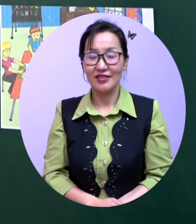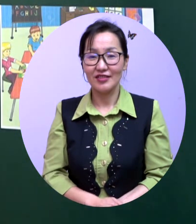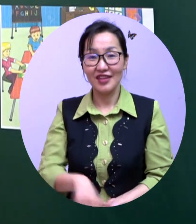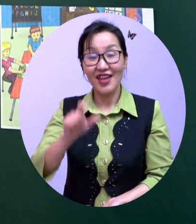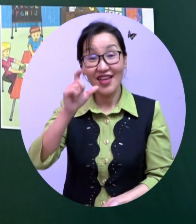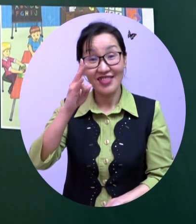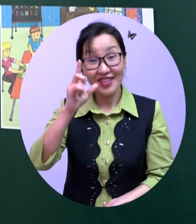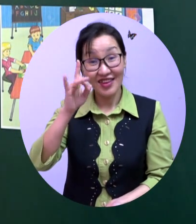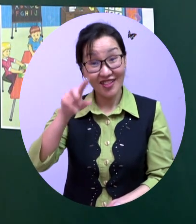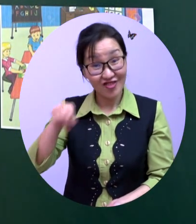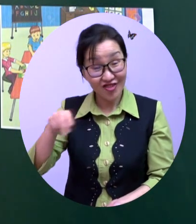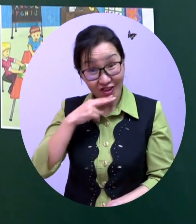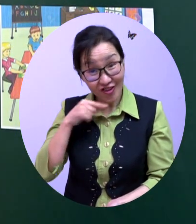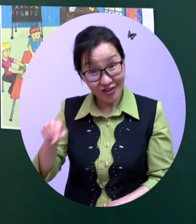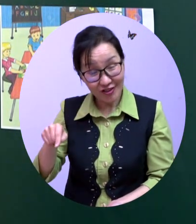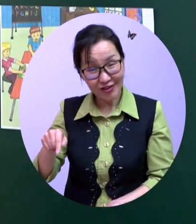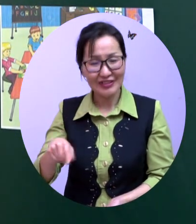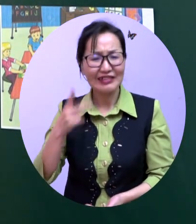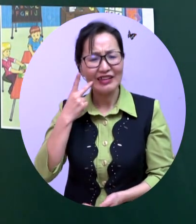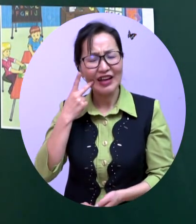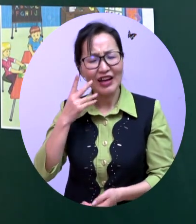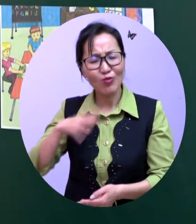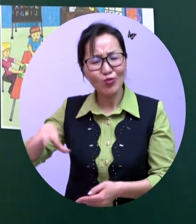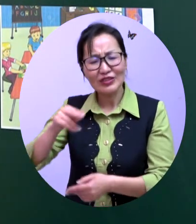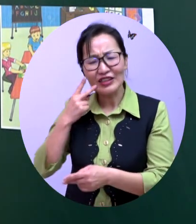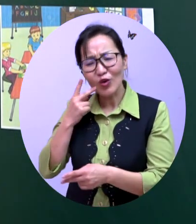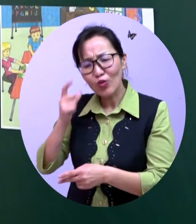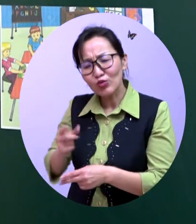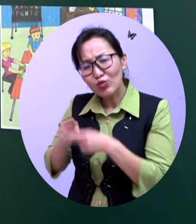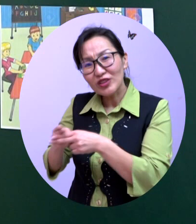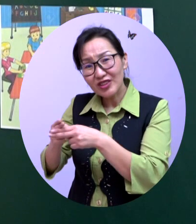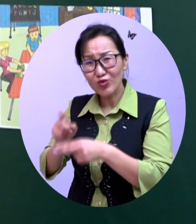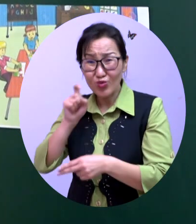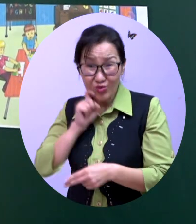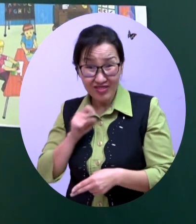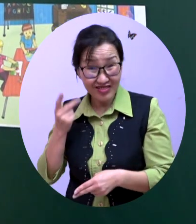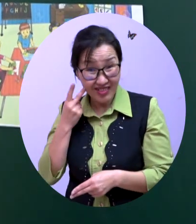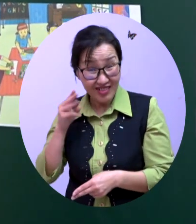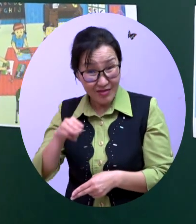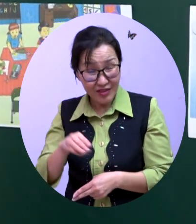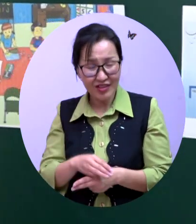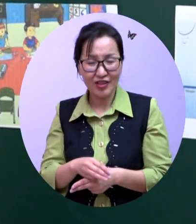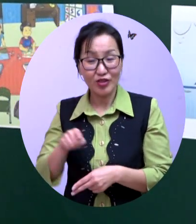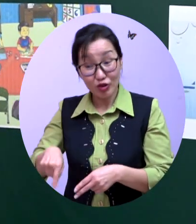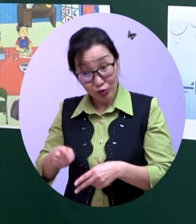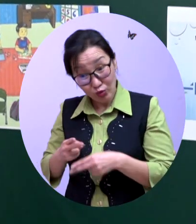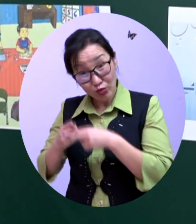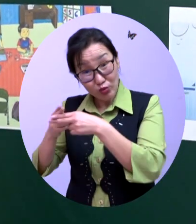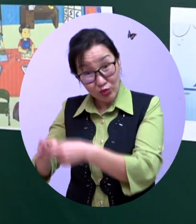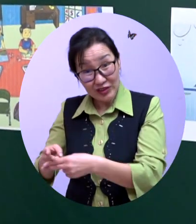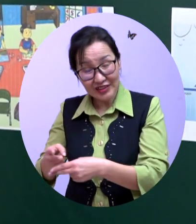За инрэл гэдэг охин маань үргэлж бусдад туслахыг хүсдэг. Гэхдээ